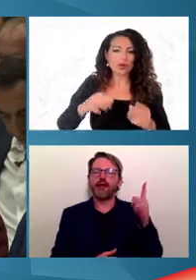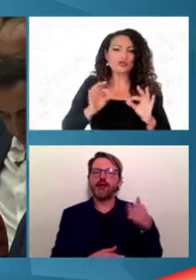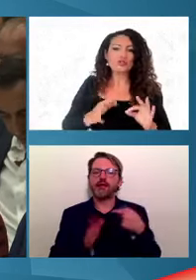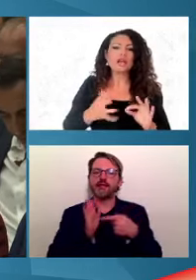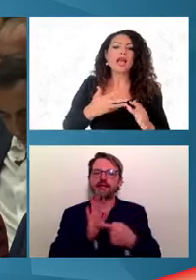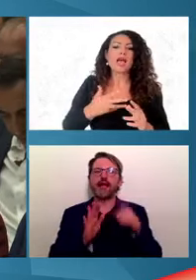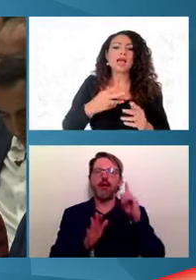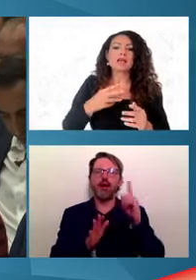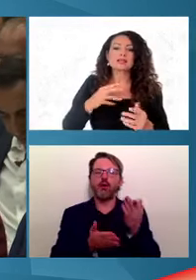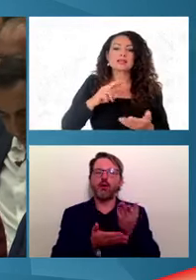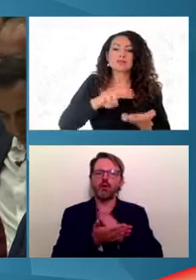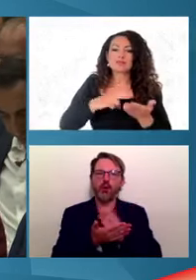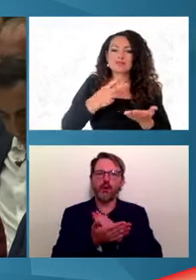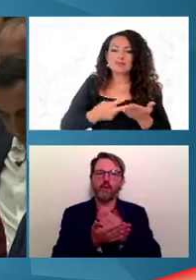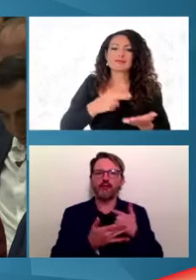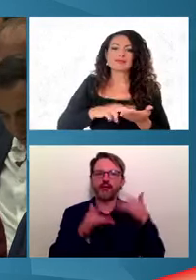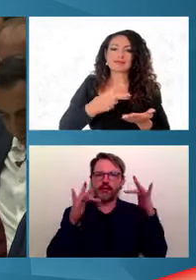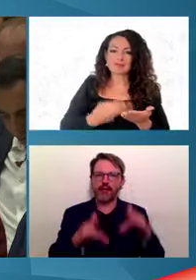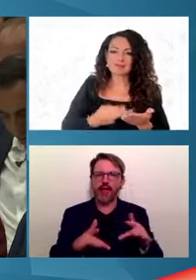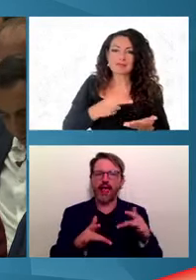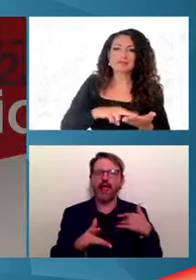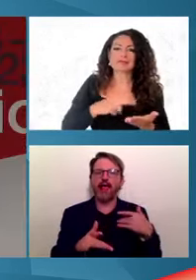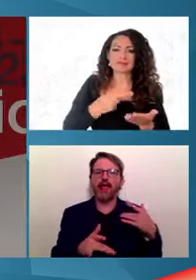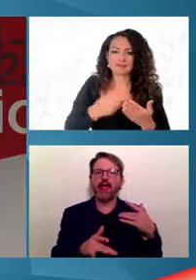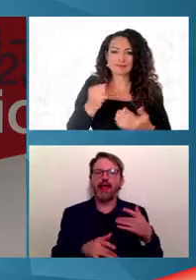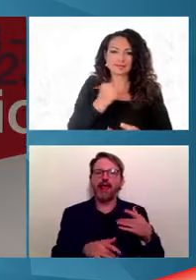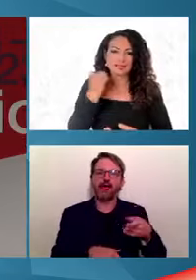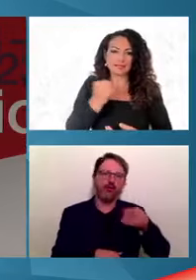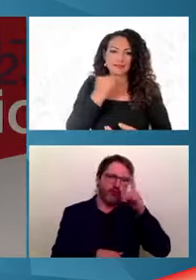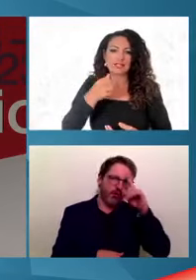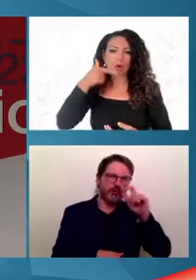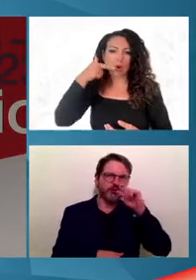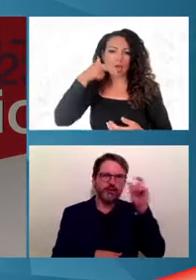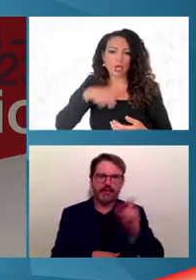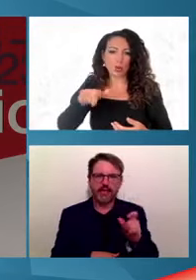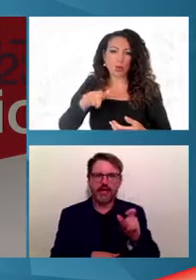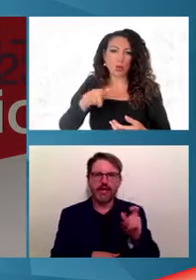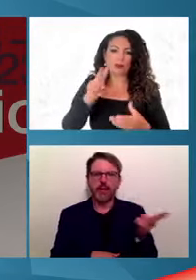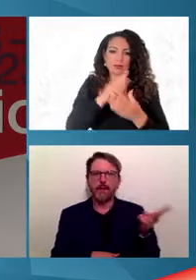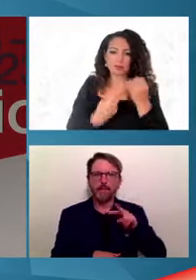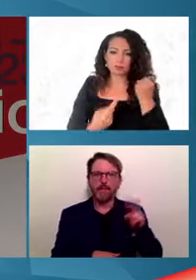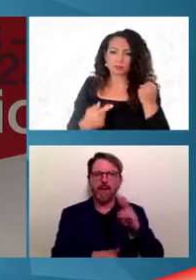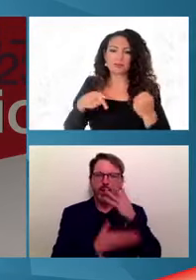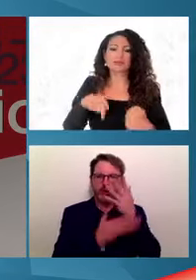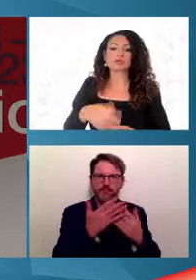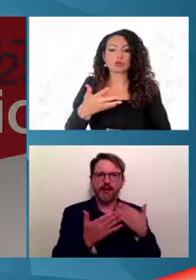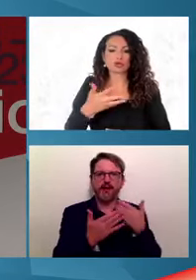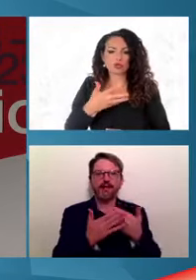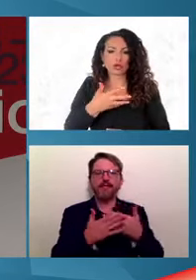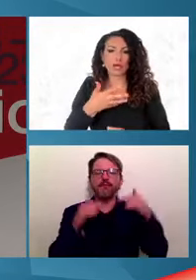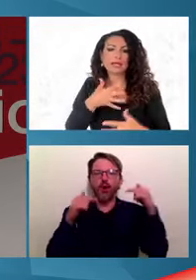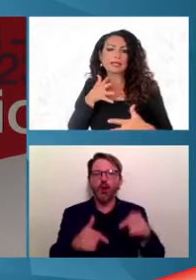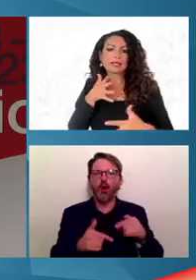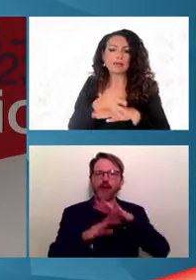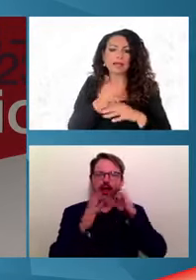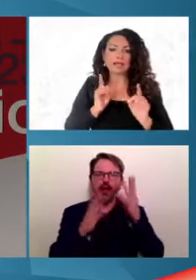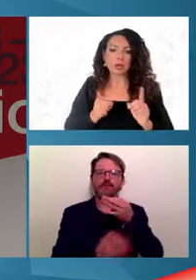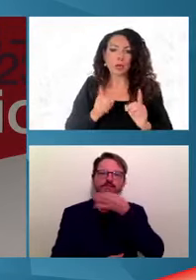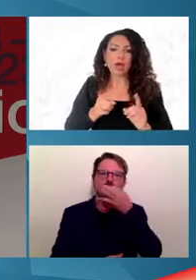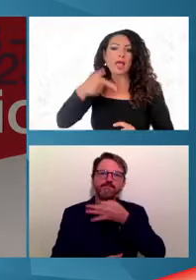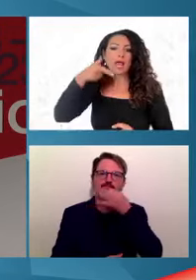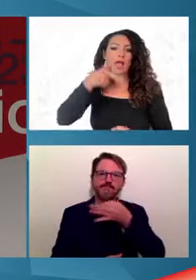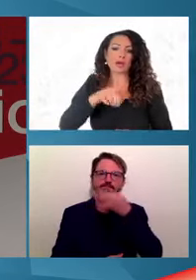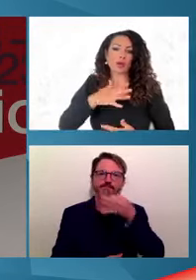gli interventi si svolgeranno prevalentemente in madrelingua e quindi questo anche per